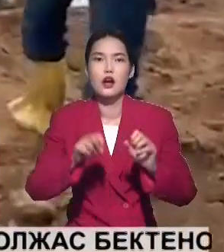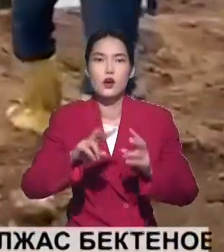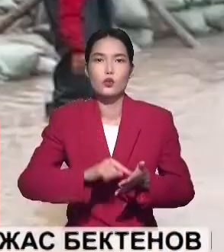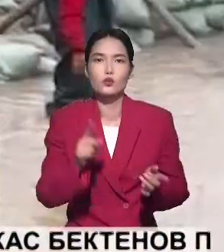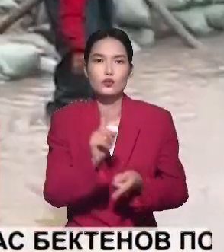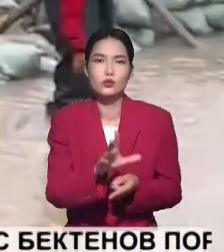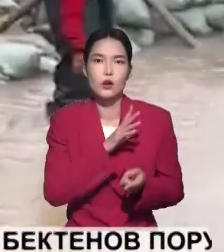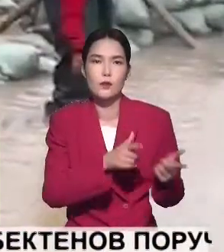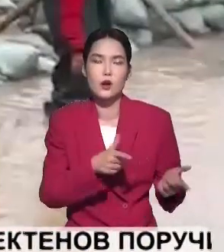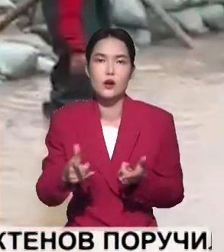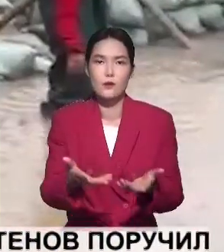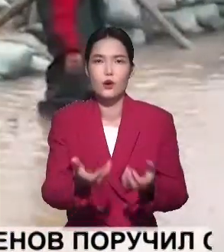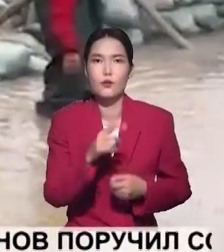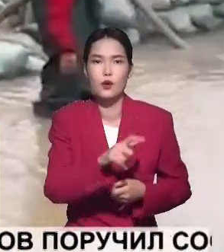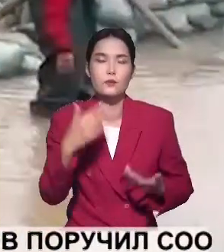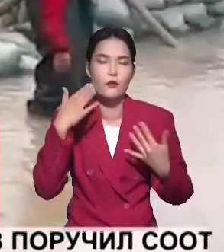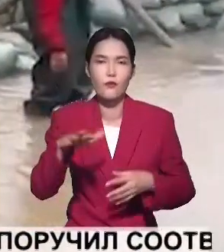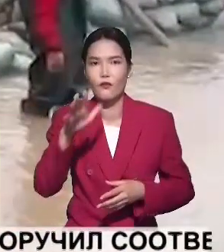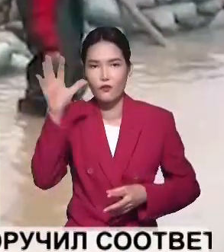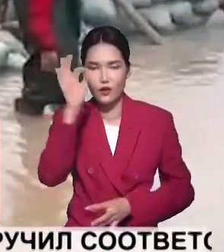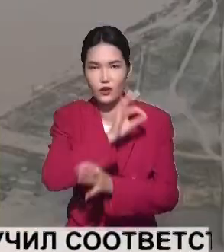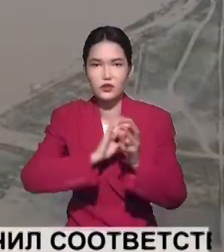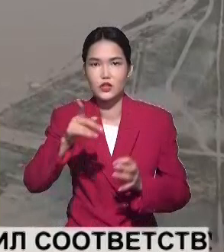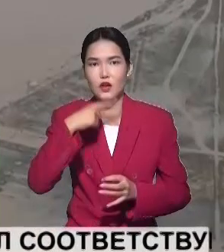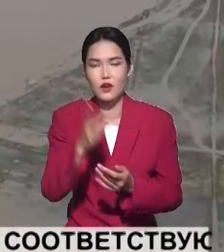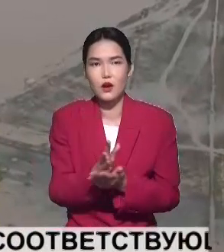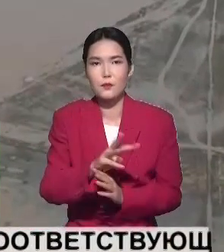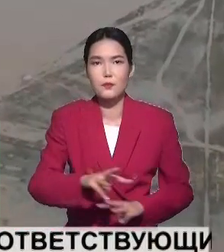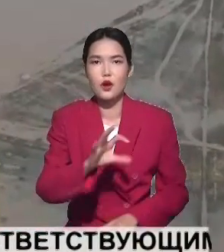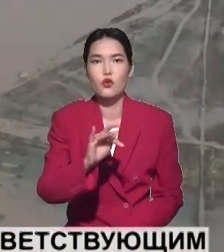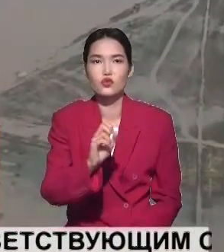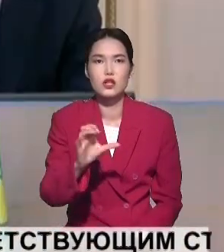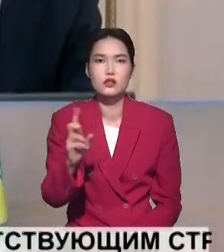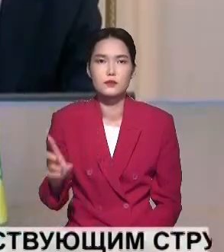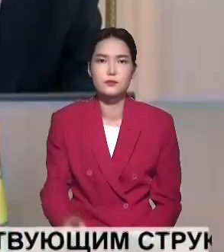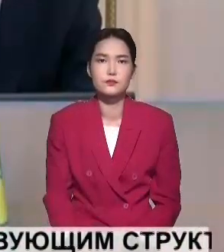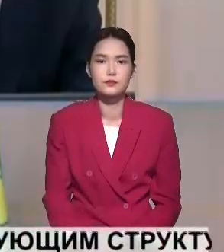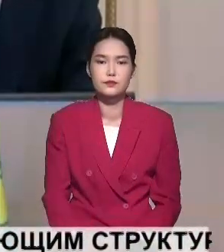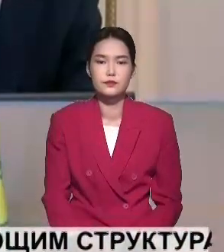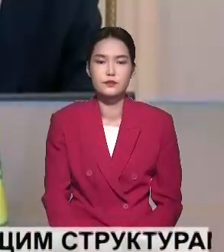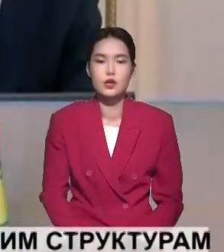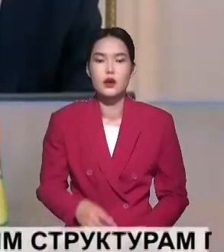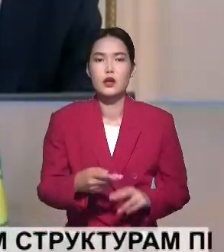быть готовы к приему людей в любое время суток, отметил премьер-министр Олжас Бектенов.